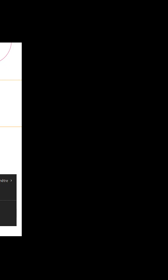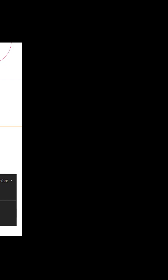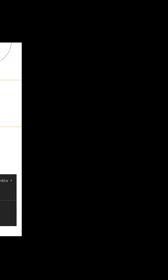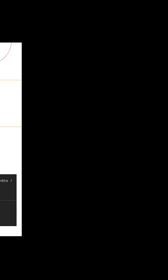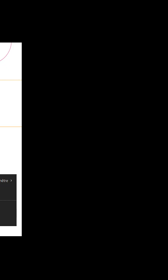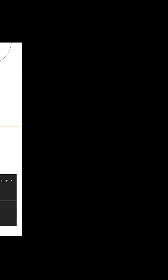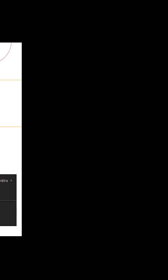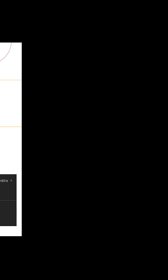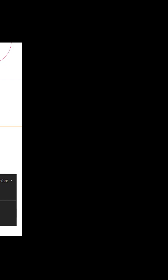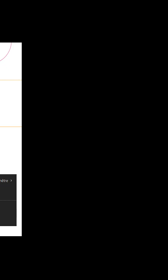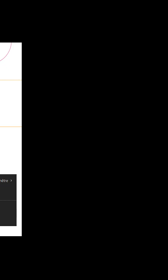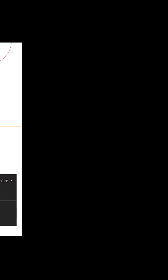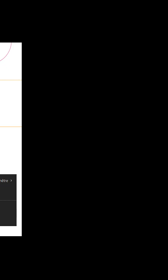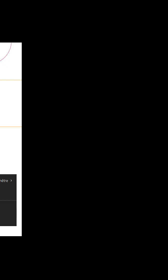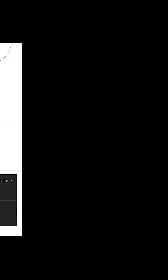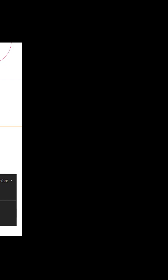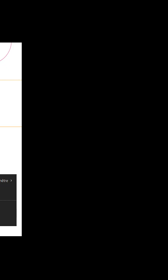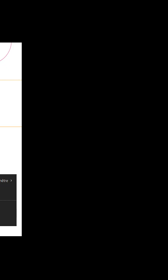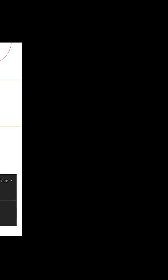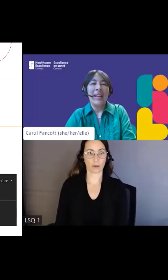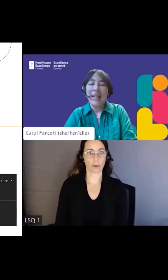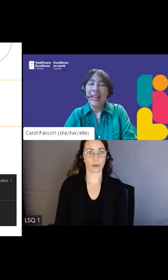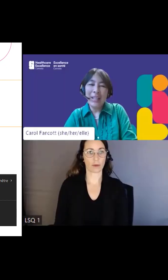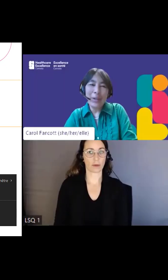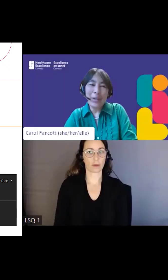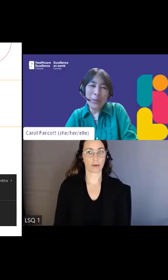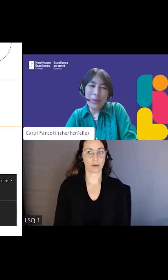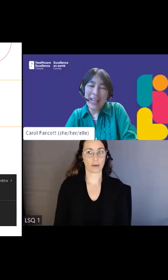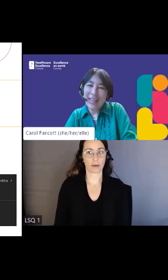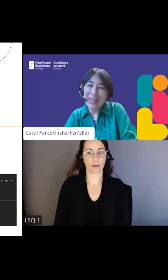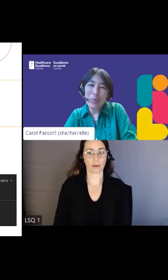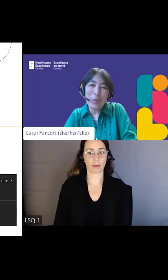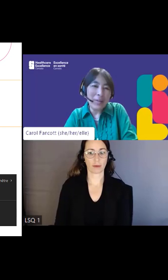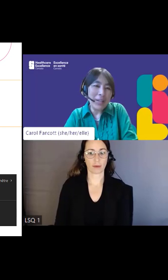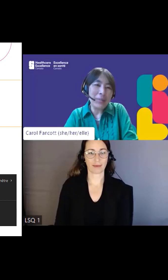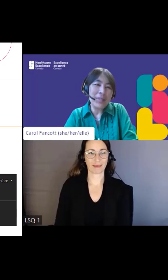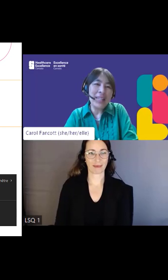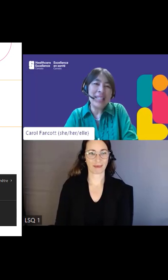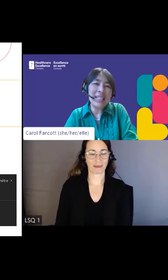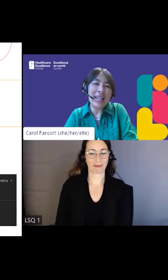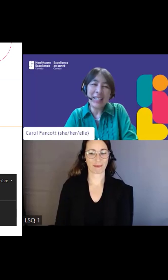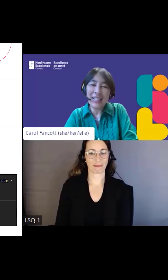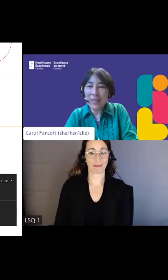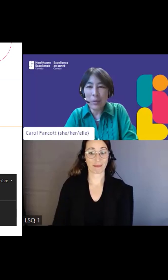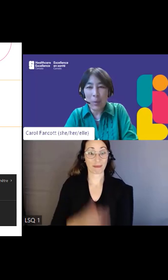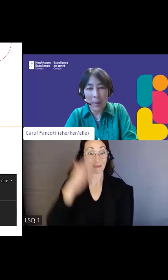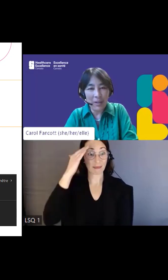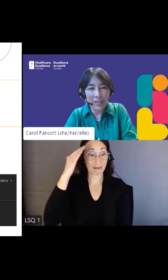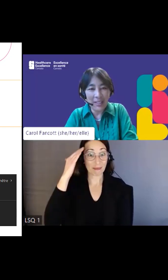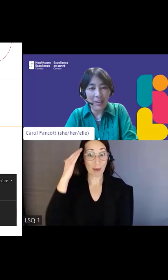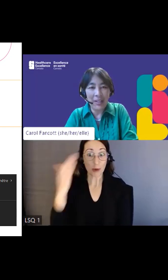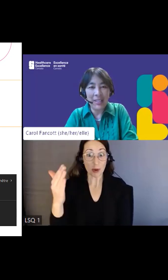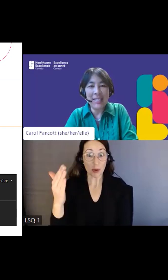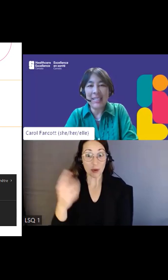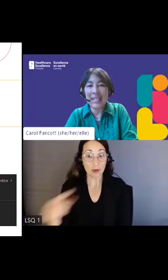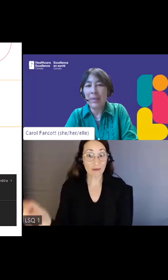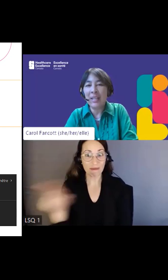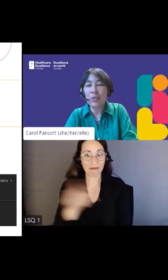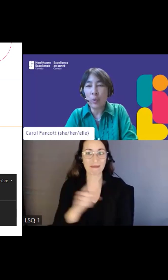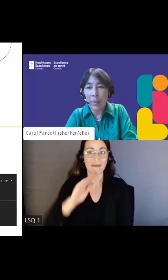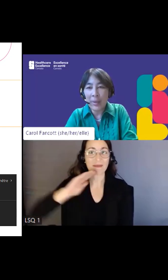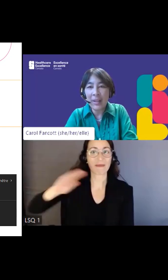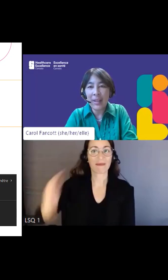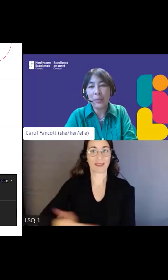Hello and welcome to the Bonjour et bienvenue à le deuxième épisode de cette série de webinaires